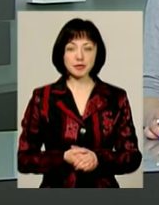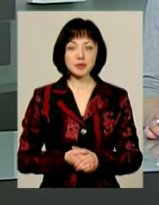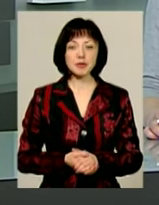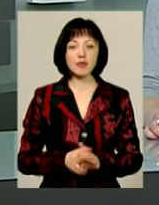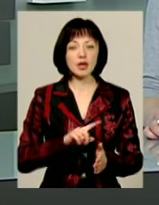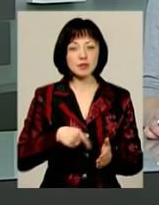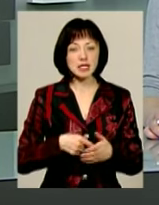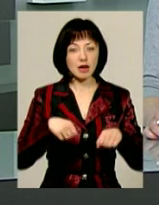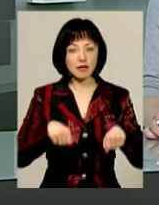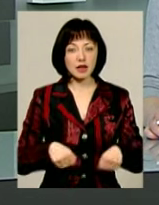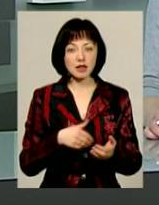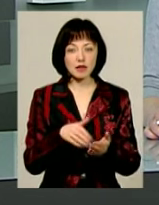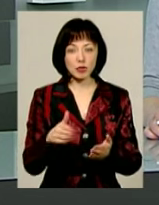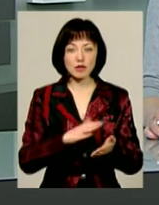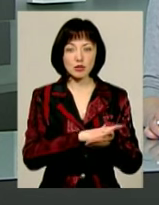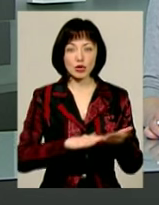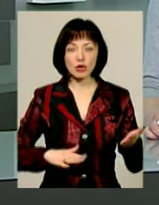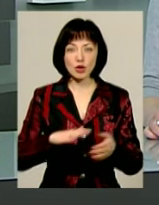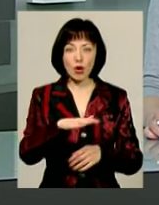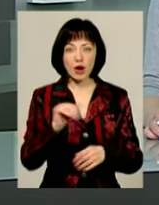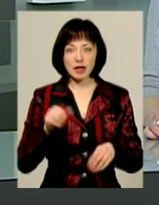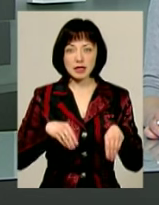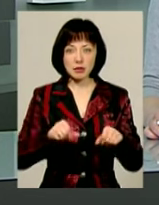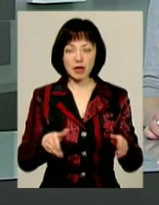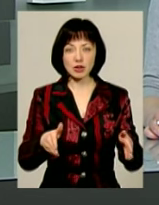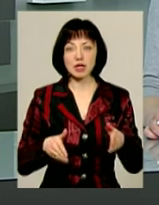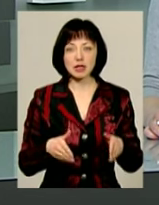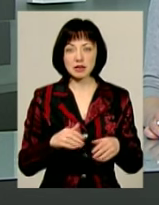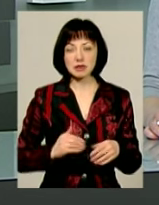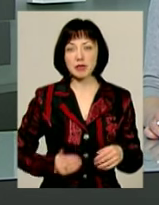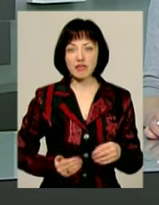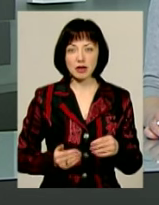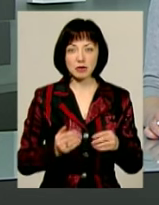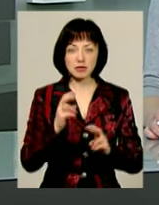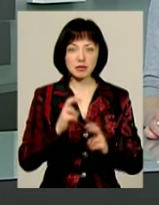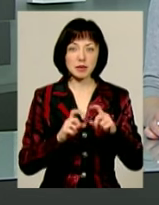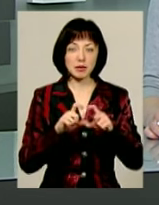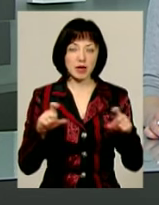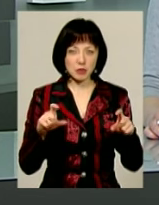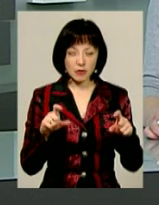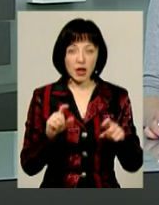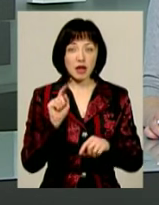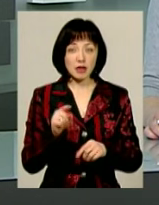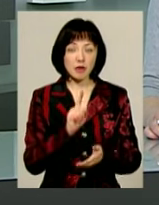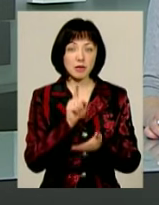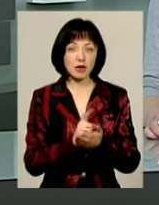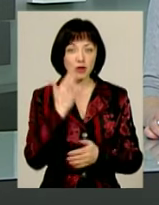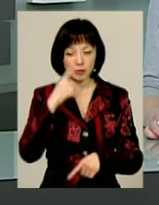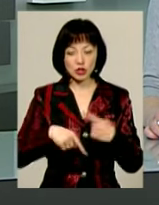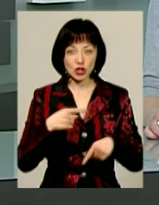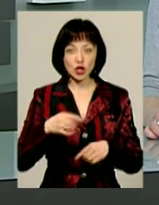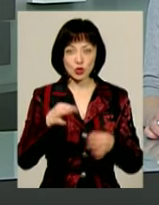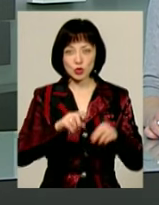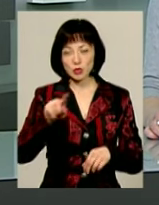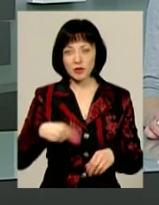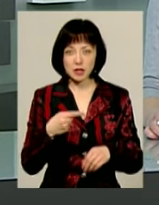Нагадаю, міська влада відмовилась від продовження оренди земельної ділянки із приватним підприємством «Ультрасервіс» та мають намір через суд